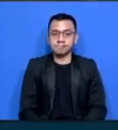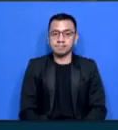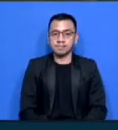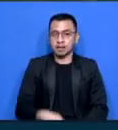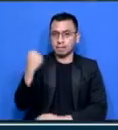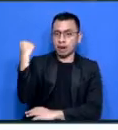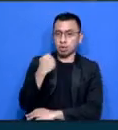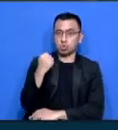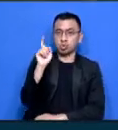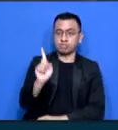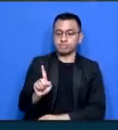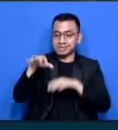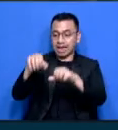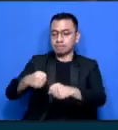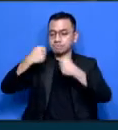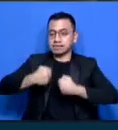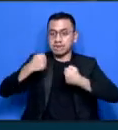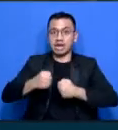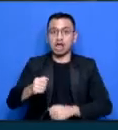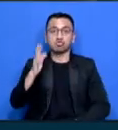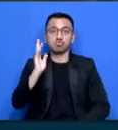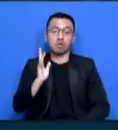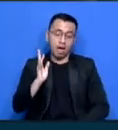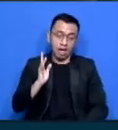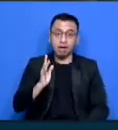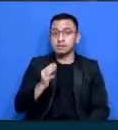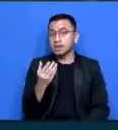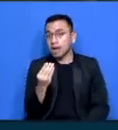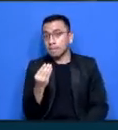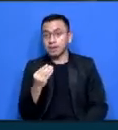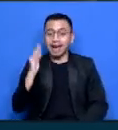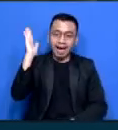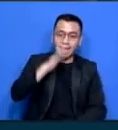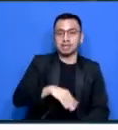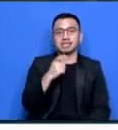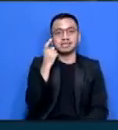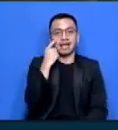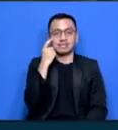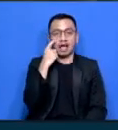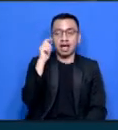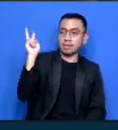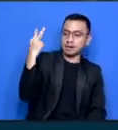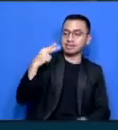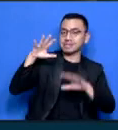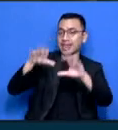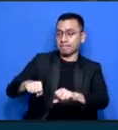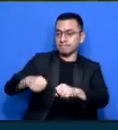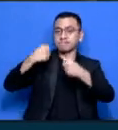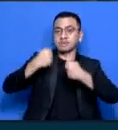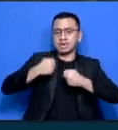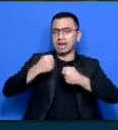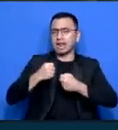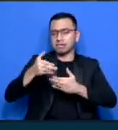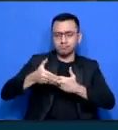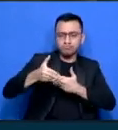saat ini sudah kami lakukan penahanan itu terhitung mulai hari Selasa kemarin Mas ya sudah kita lakukan penah untuk 20 hari ke